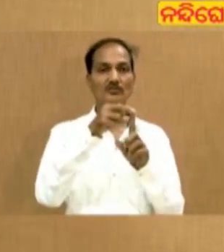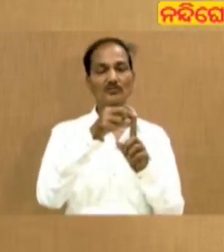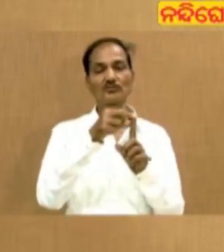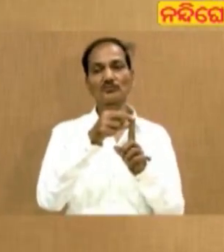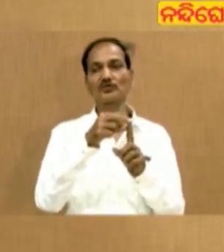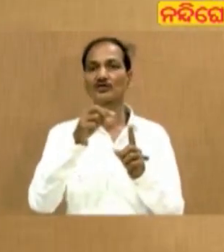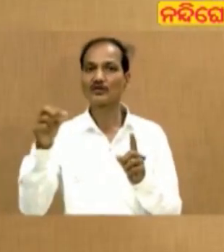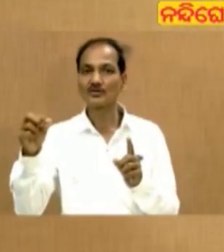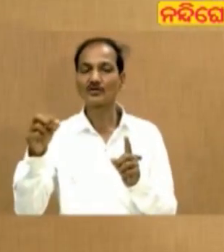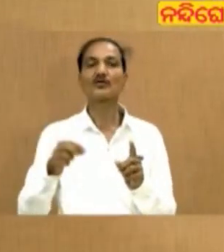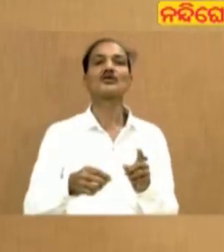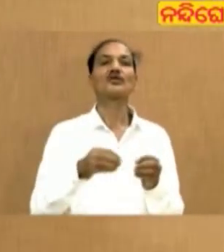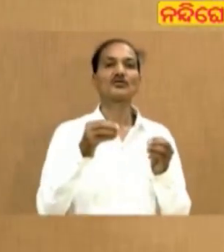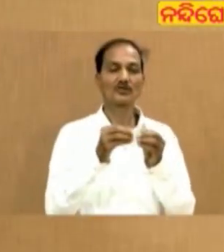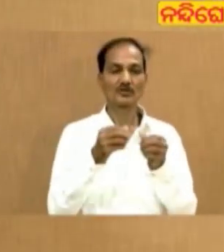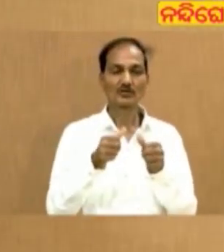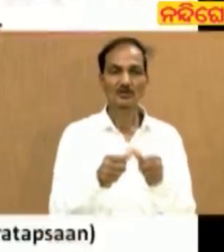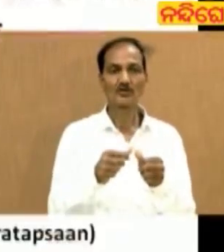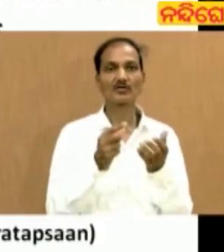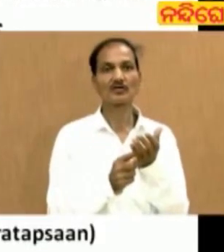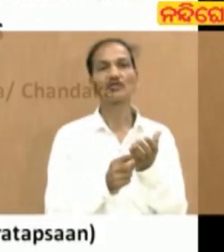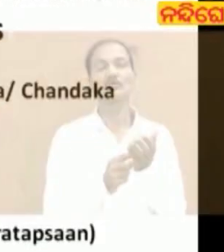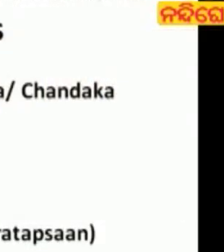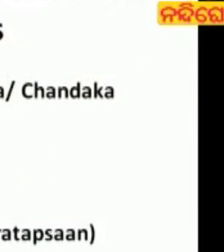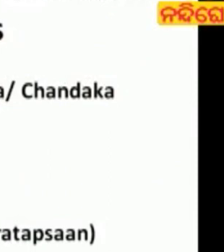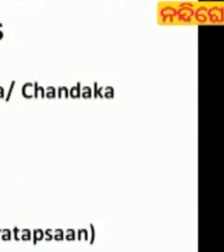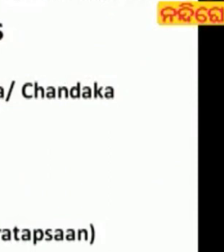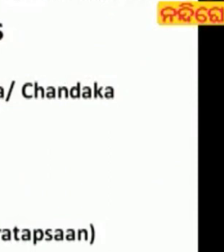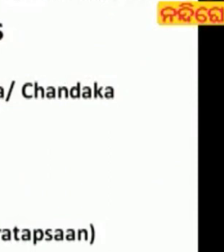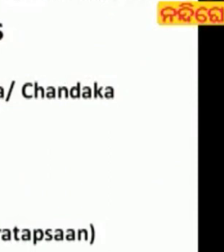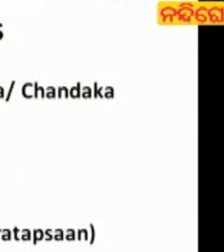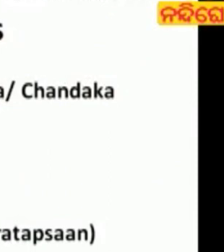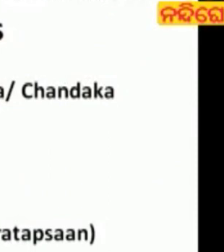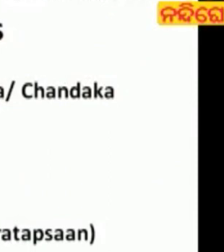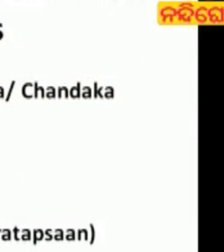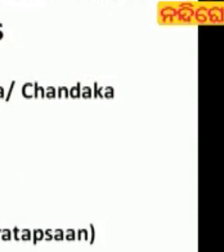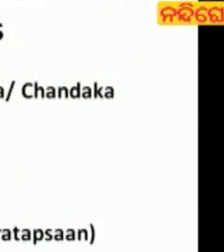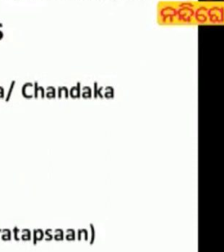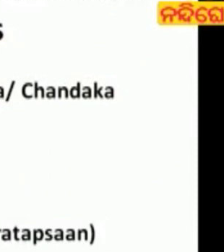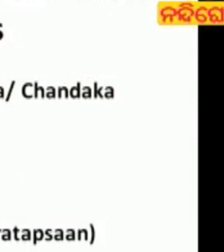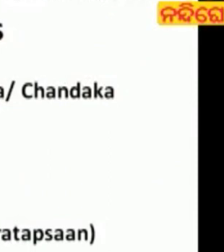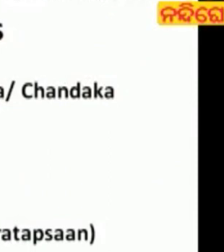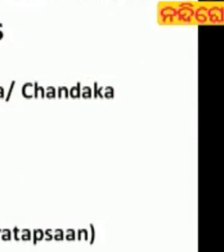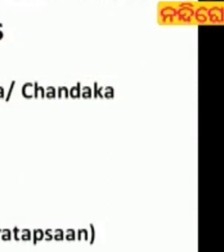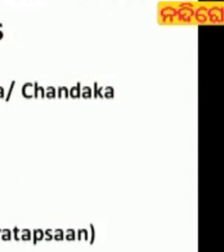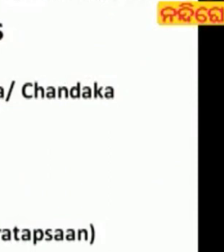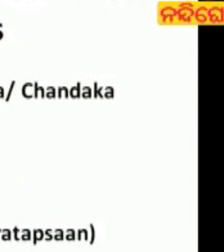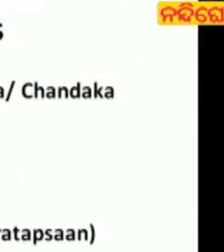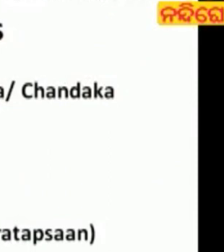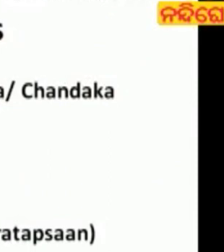ବାସୁଆଘାଇ, ଶିଶୁପାଳ, ଲିଙ୍ଗିପୁର, ରଣସିଂହପୁର, ତମାଣ୍ଡୋ, ମାଲିପଡ଼ା,